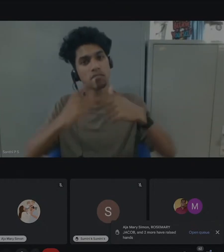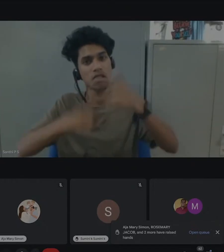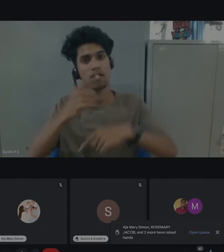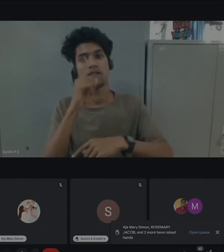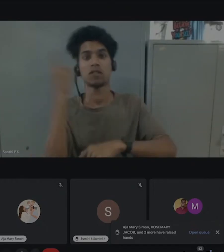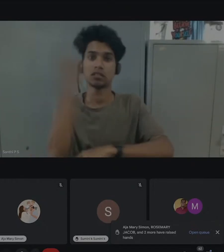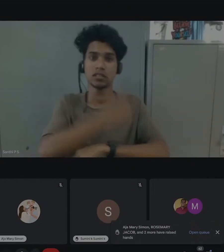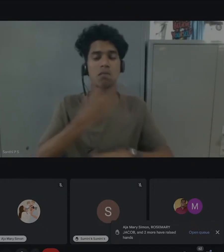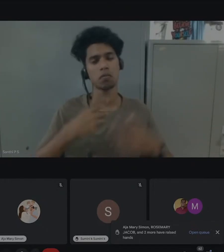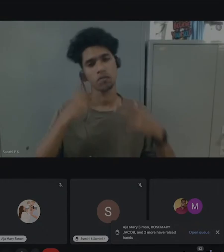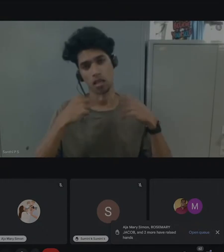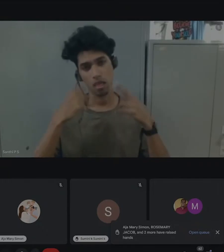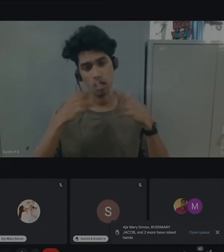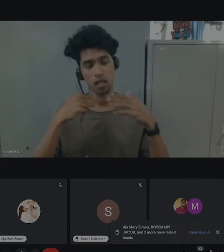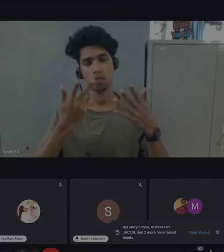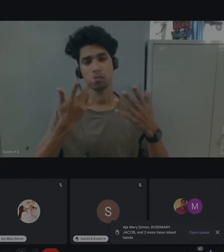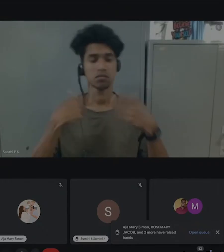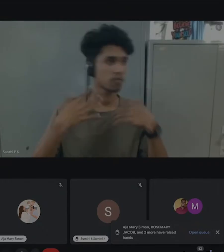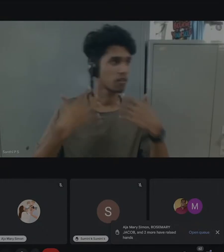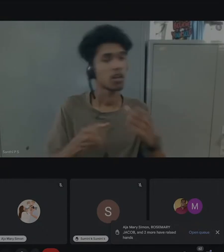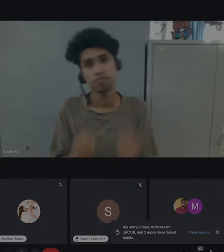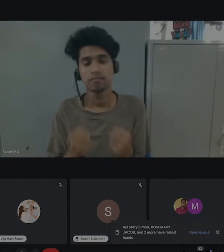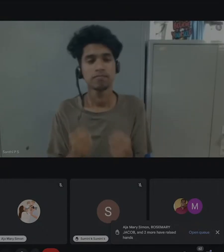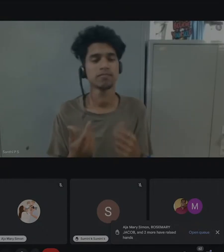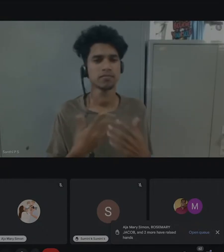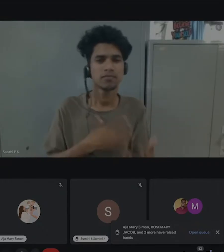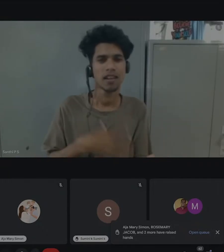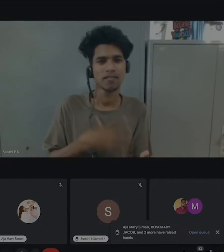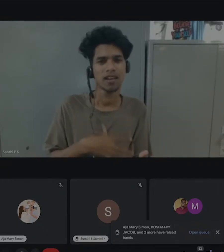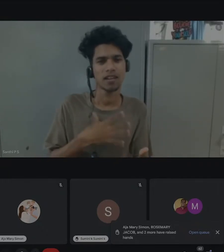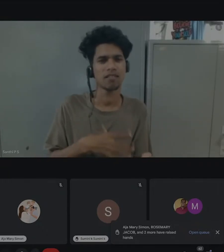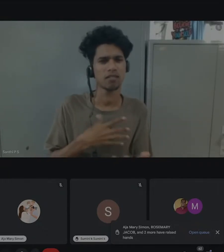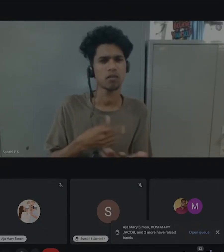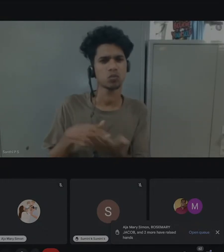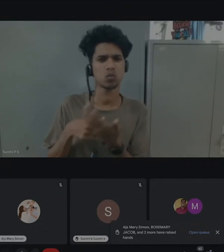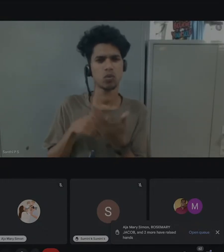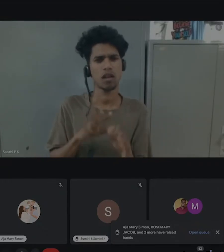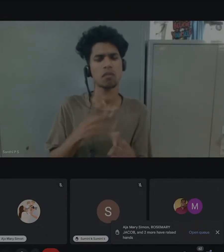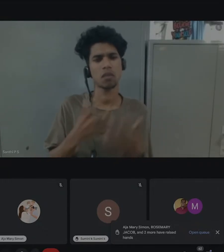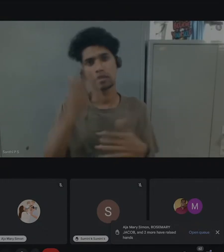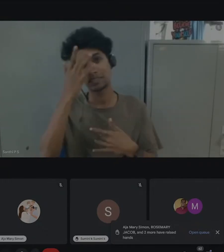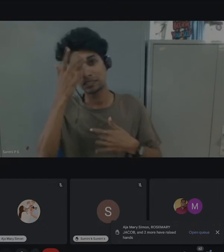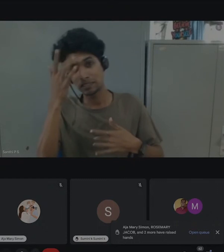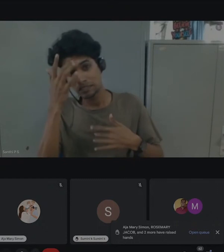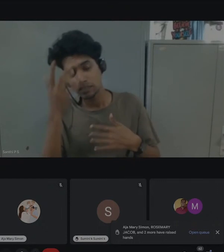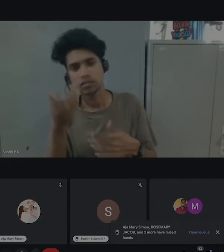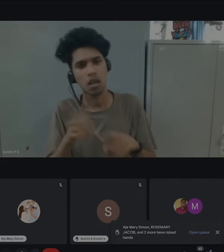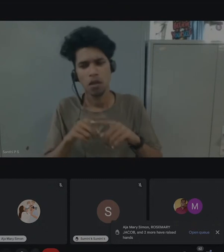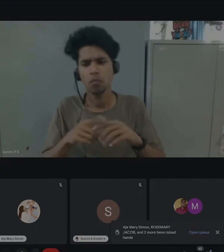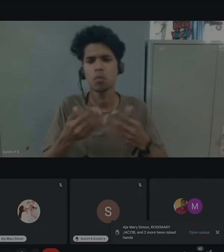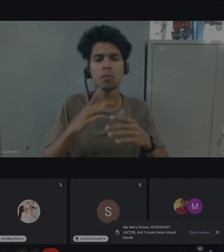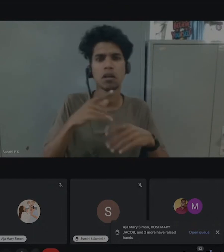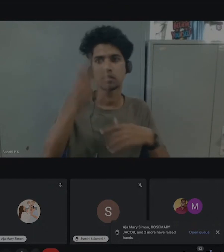വിടുമ്പോൾ കുഞ്ഞുങ്ങൾ ചിലപ്പോൾ കരയും, പോകാതിരിക്കാൻ മടി കാണിക്കും, നിരന്തരമായ അസുഖങ്ങൾ വരും. പക്ഷെ എന്നാലും നമ്മൾ അസുഖം വരുന്നു കരയുന്നു എന്ന്